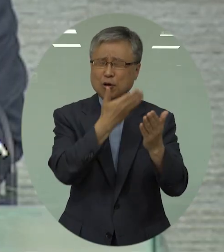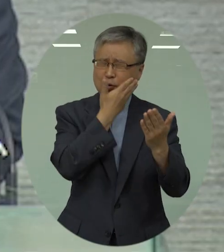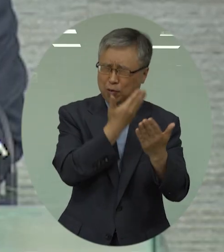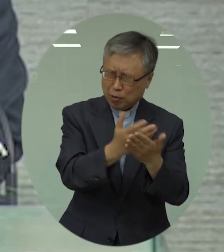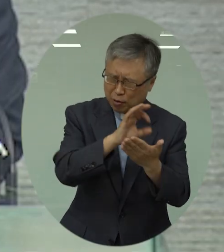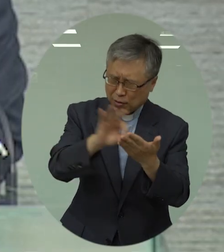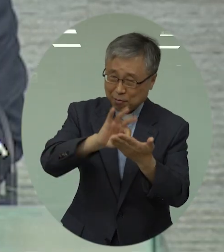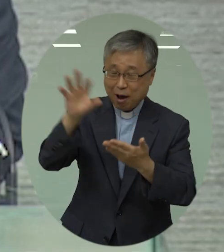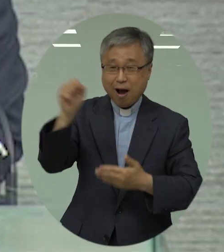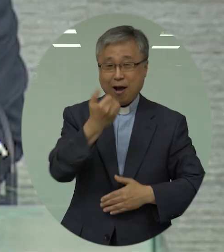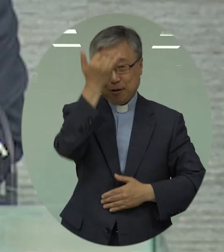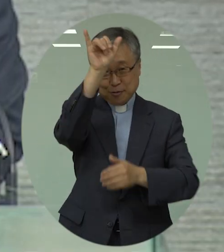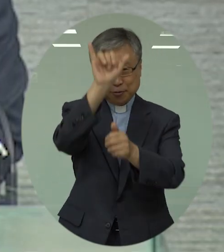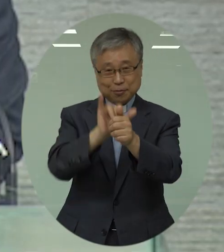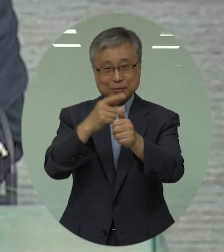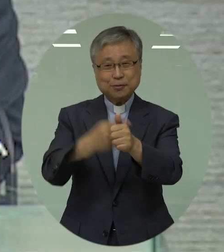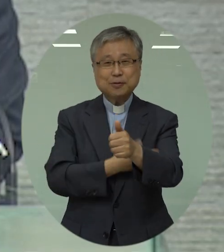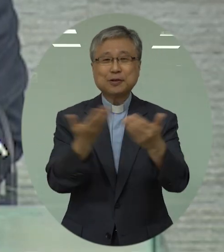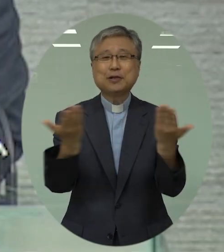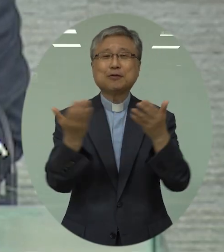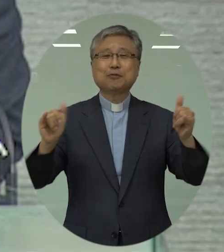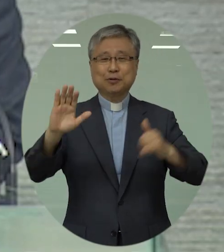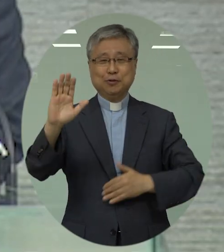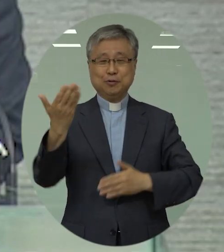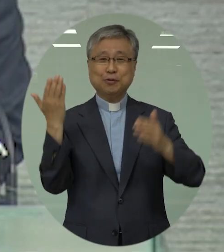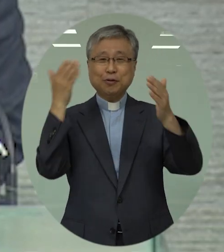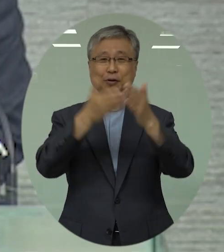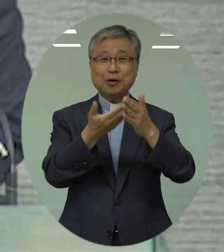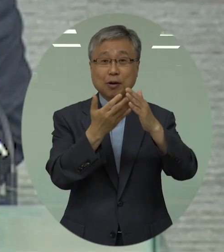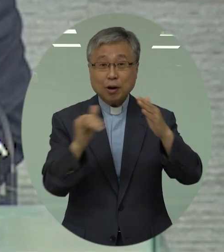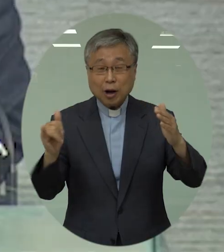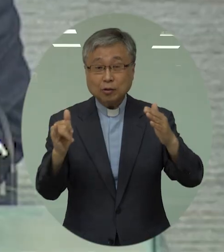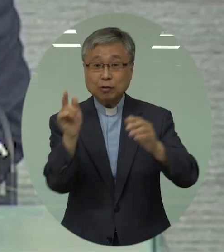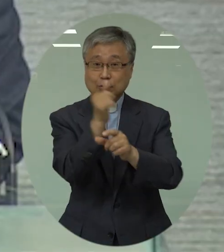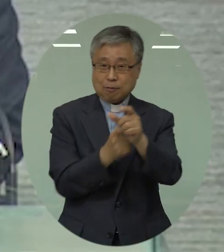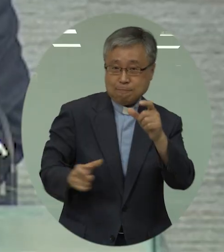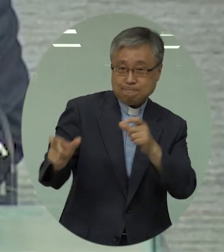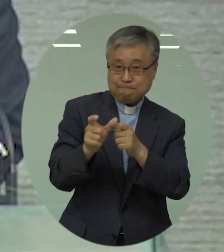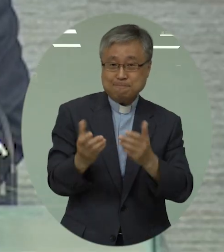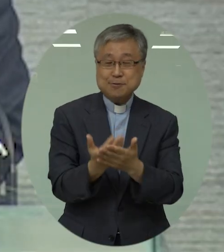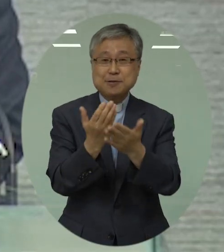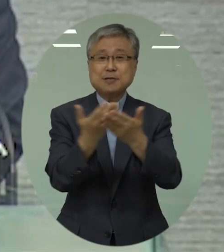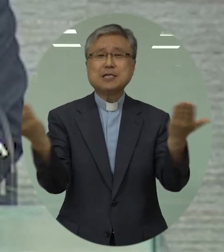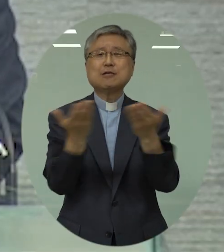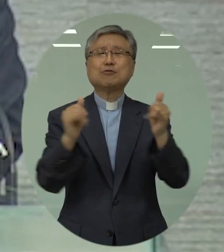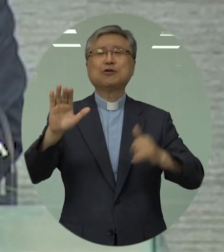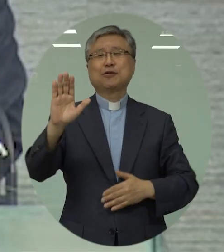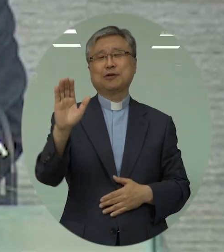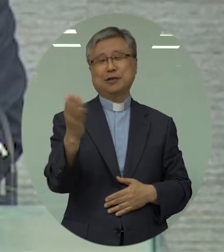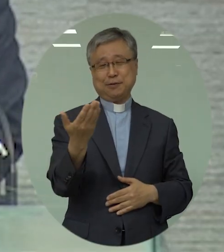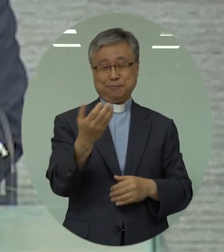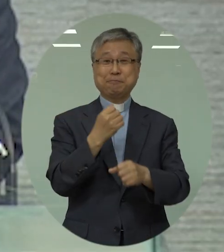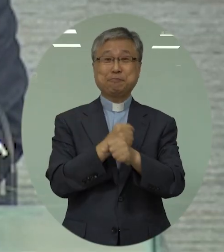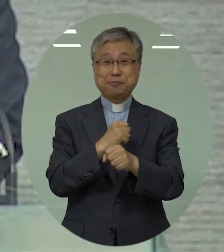쓰임받는 충성스러운 일꾼이 되도록 가족에서 한 걸음 더 나아가서 일꾼이 되어야 한다는 거예요.